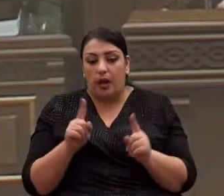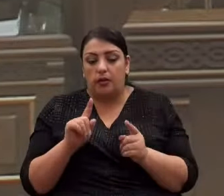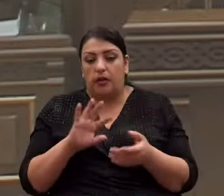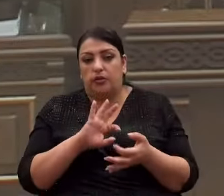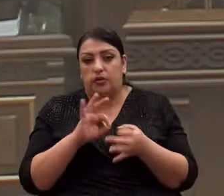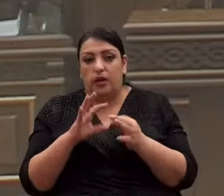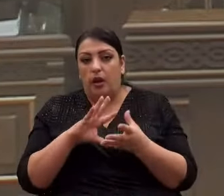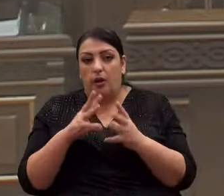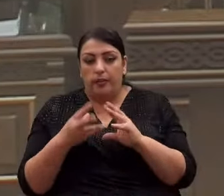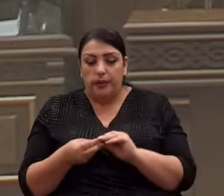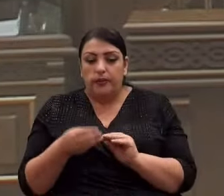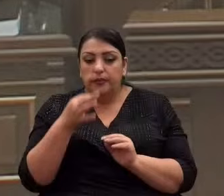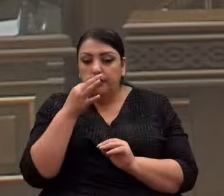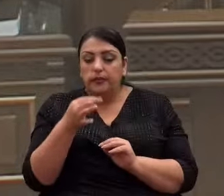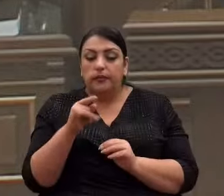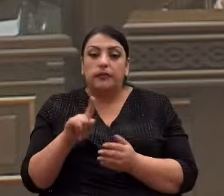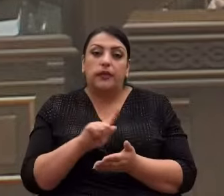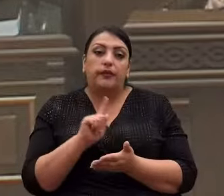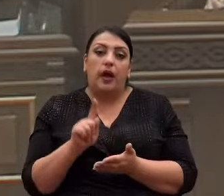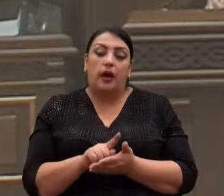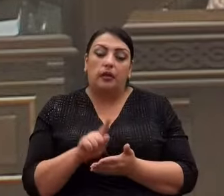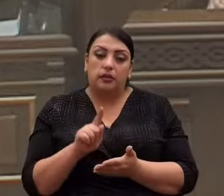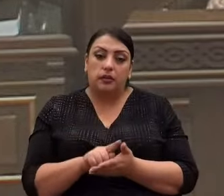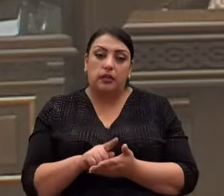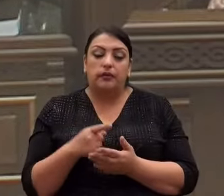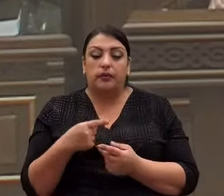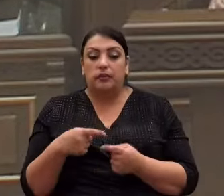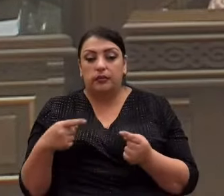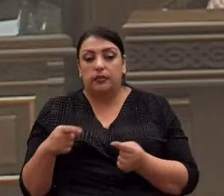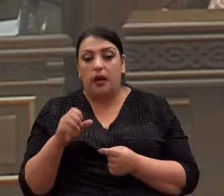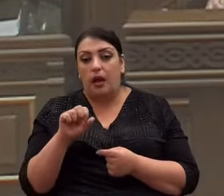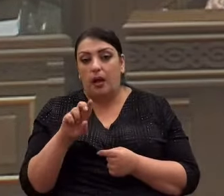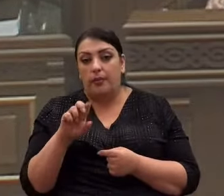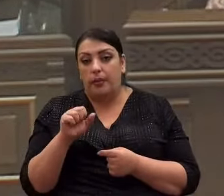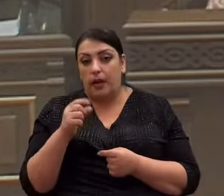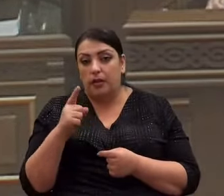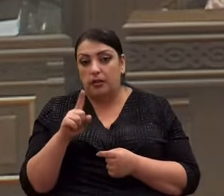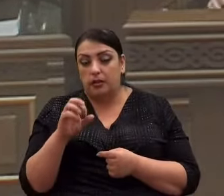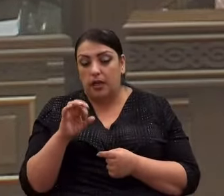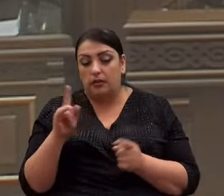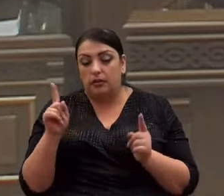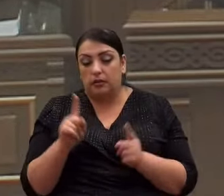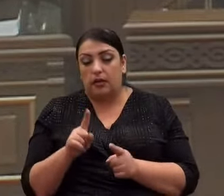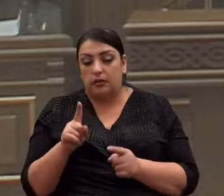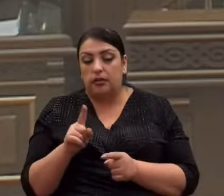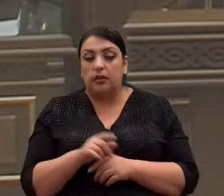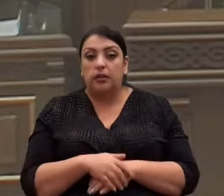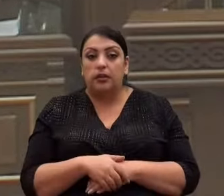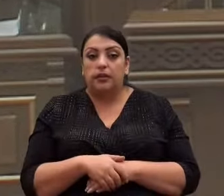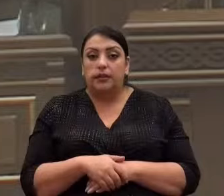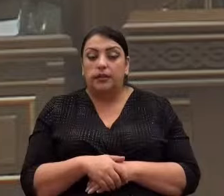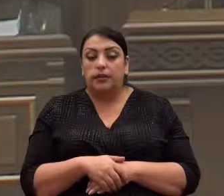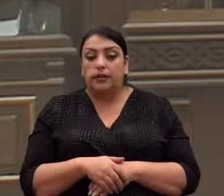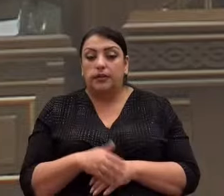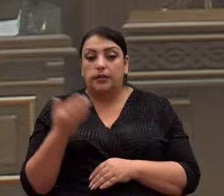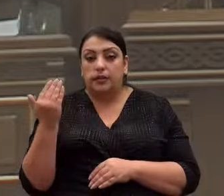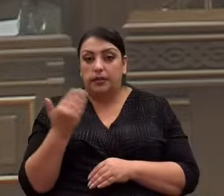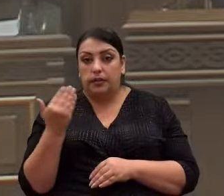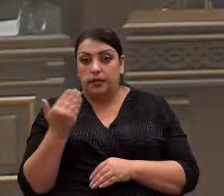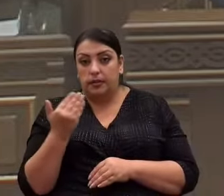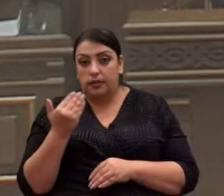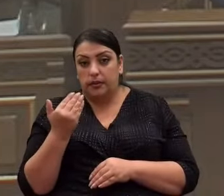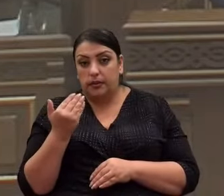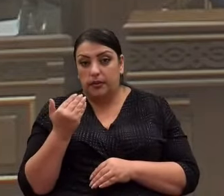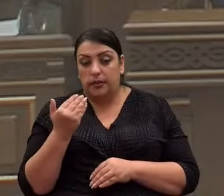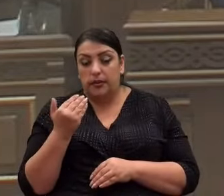բայց այս հարցերը եւ նաեւ ունենք պարոն Աբազյանի կարճ նաեւ ելույթը կապված